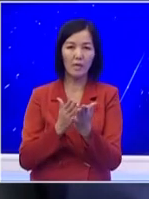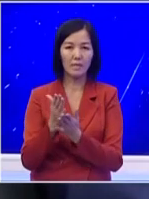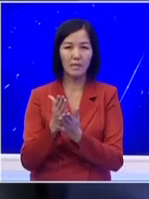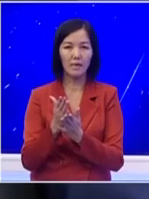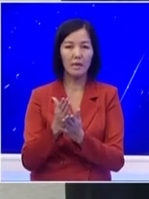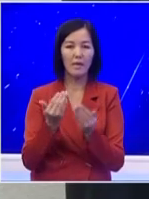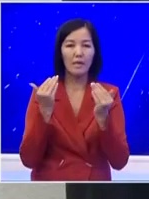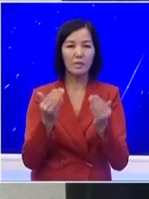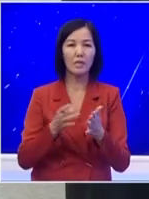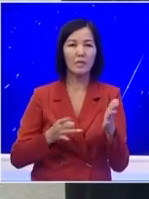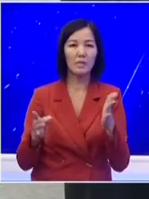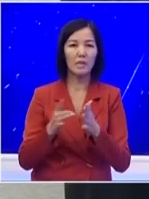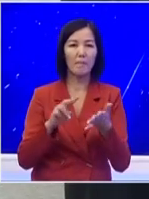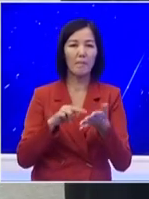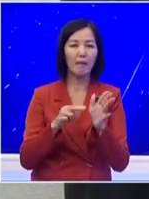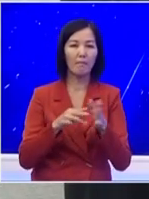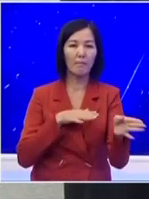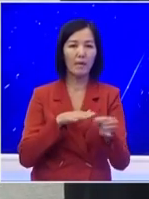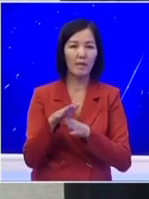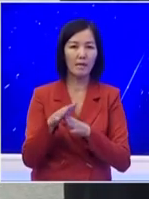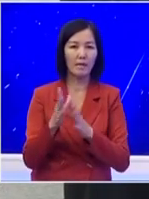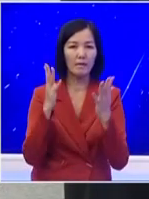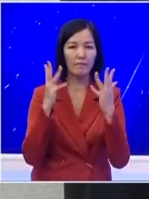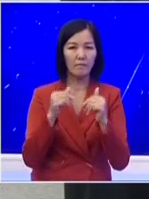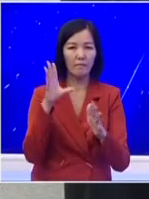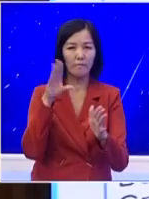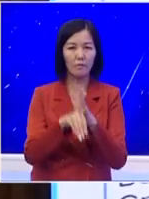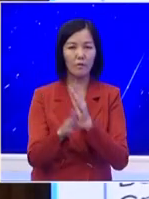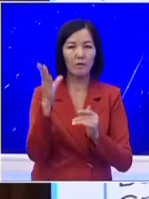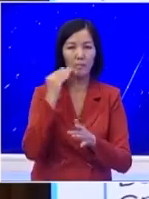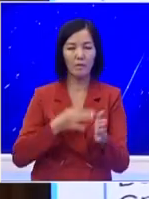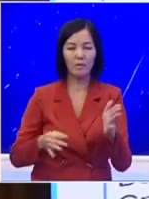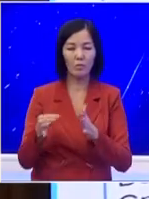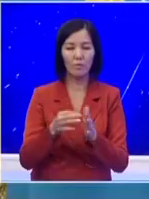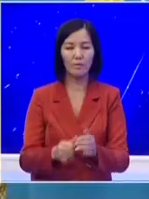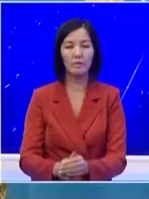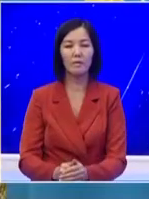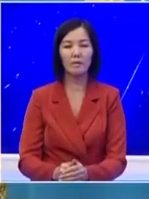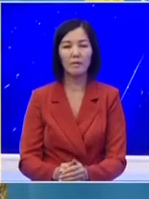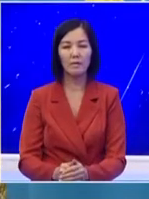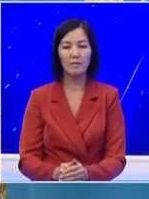регионов установленная планка преодолена. В их числе и Алматинская